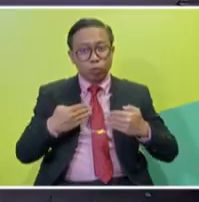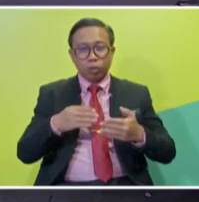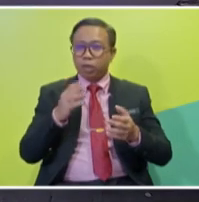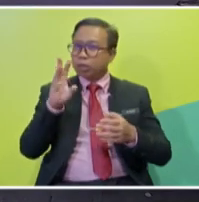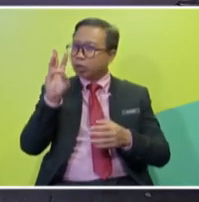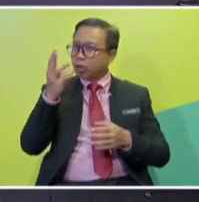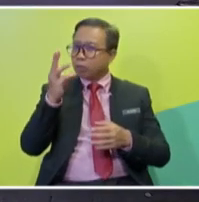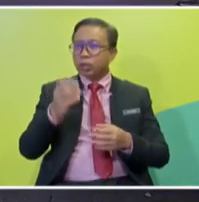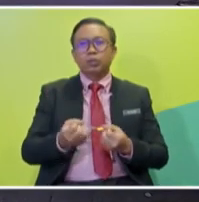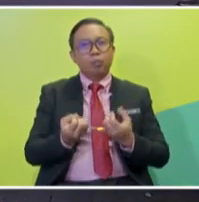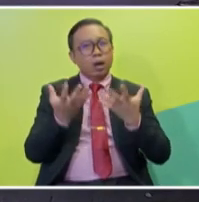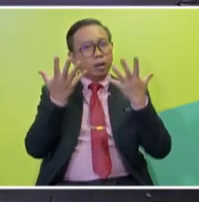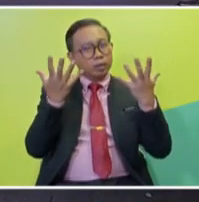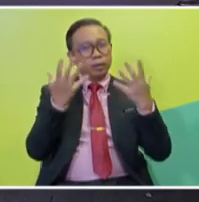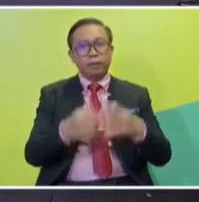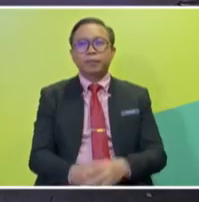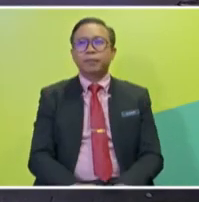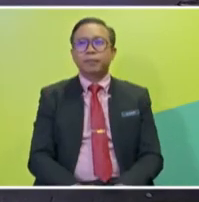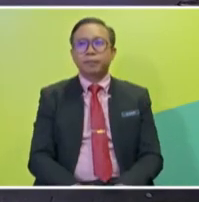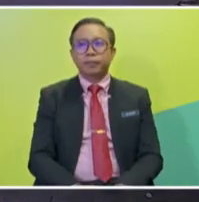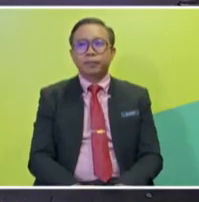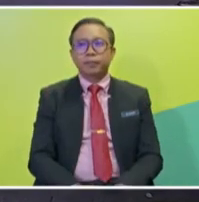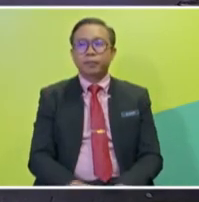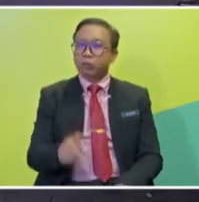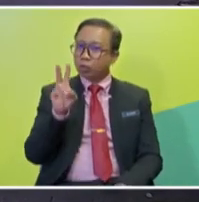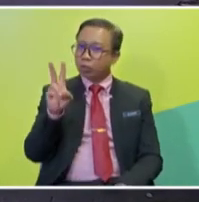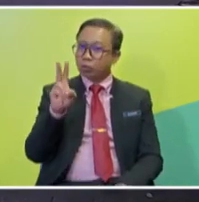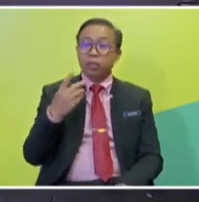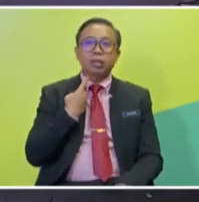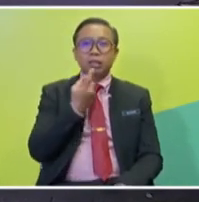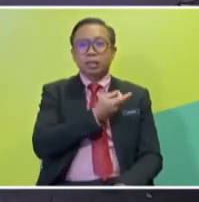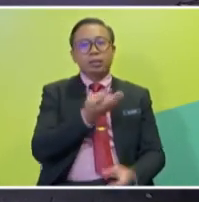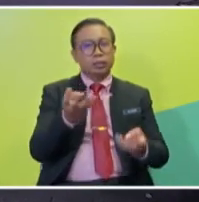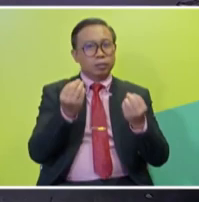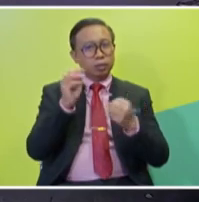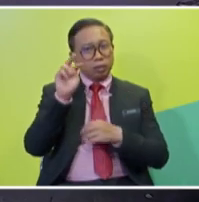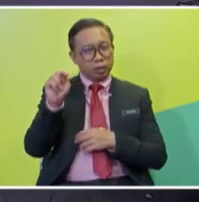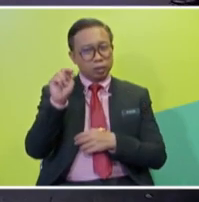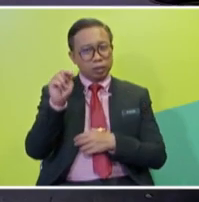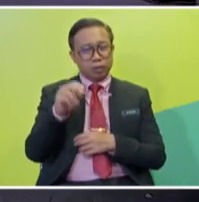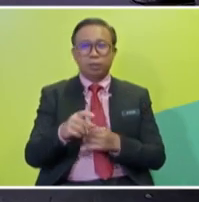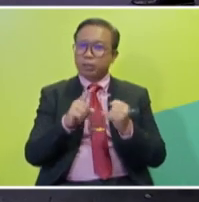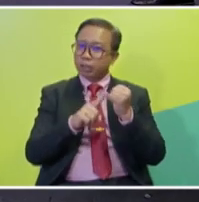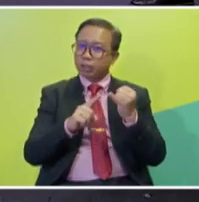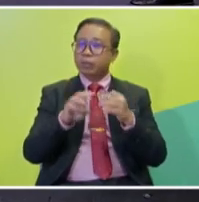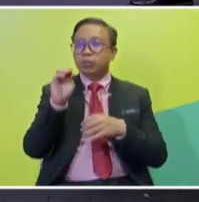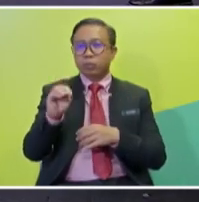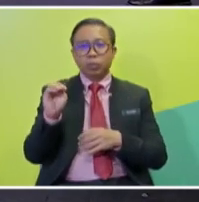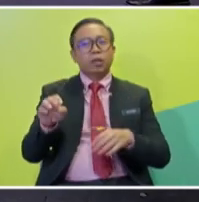banyak 16 ya Yang kedua kita juga nanti pada akhirnya murid boleh